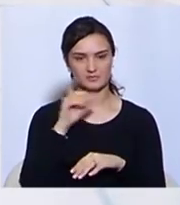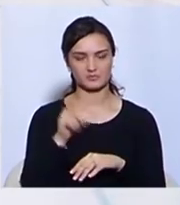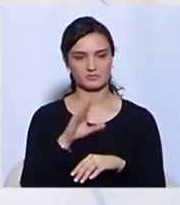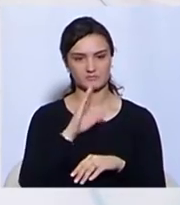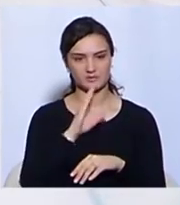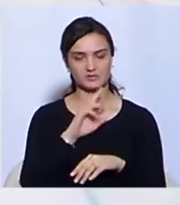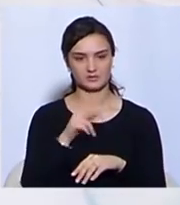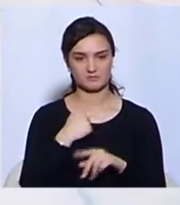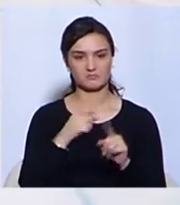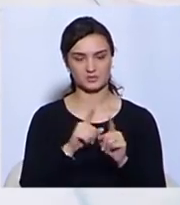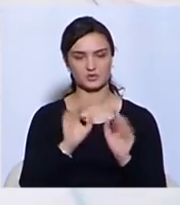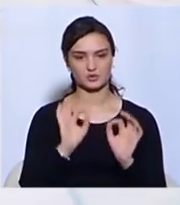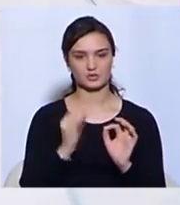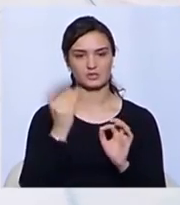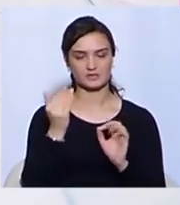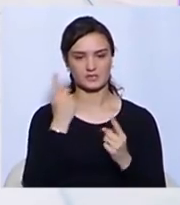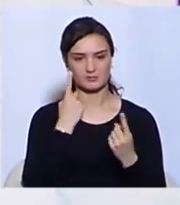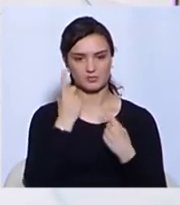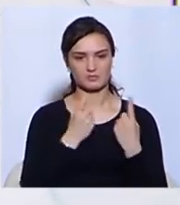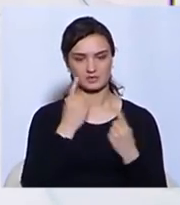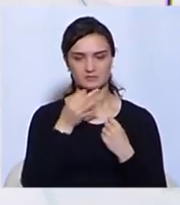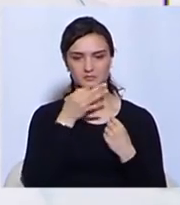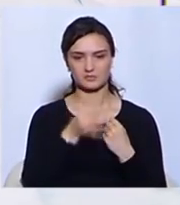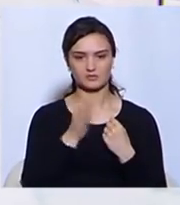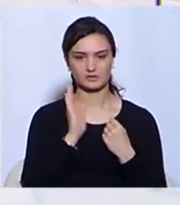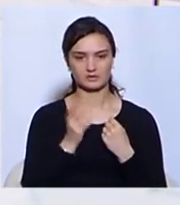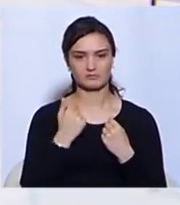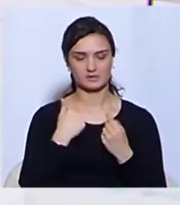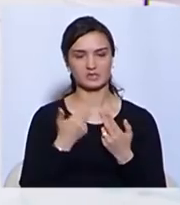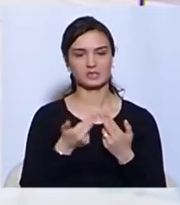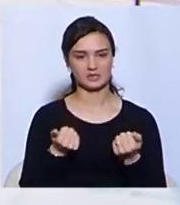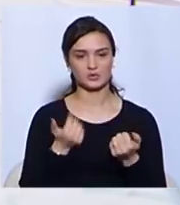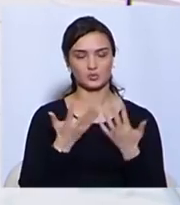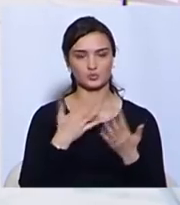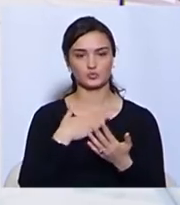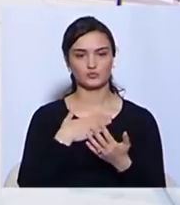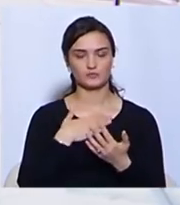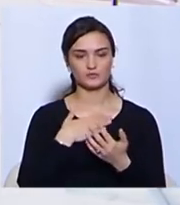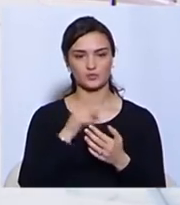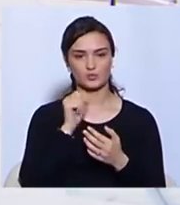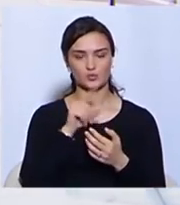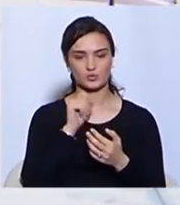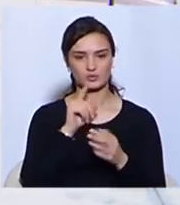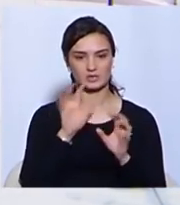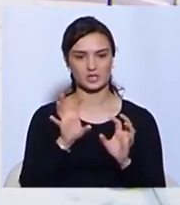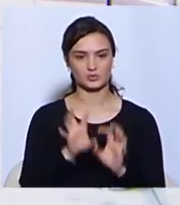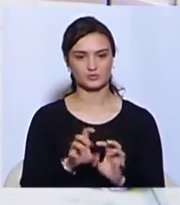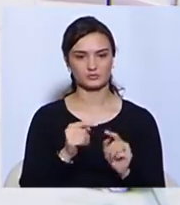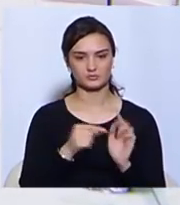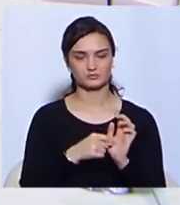მაკამ და მეც სწორედ თქვენი ინფორმაციის პასუხად ვიტყვი. დიახ, თუ ჩვენ ოქროს